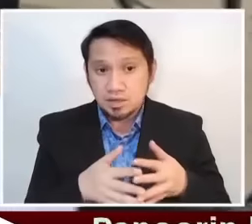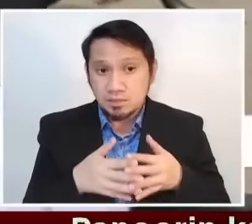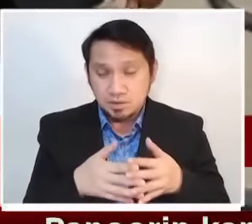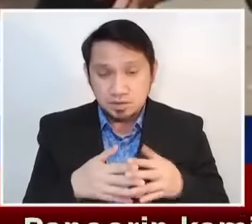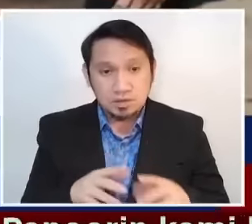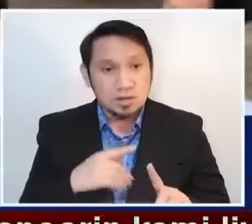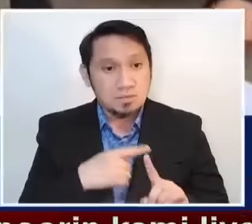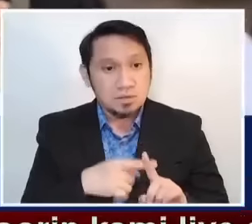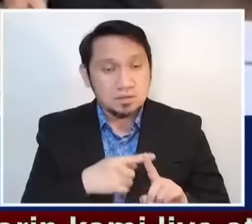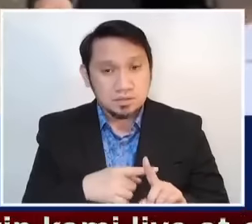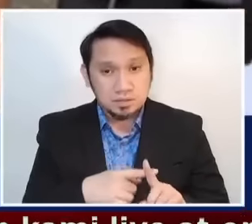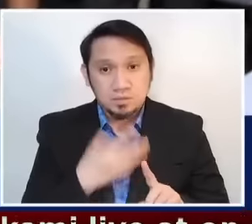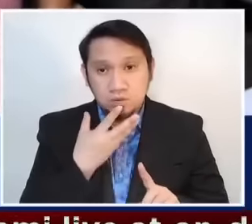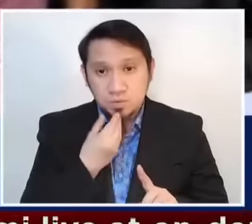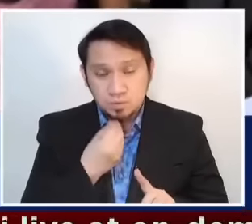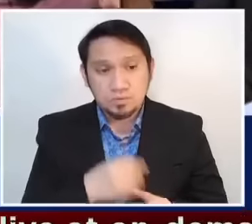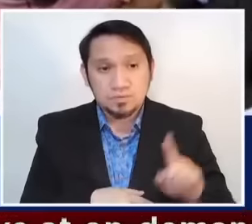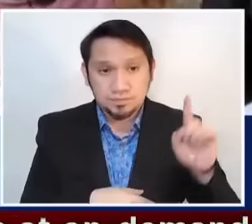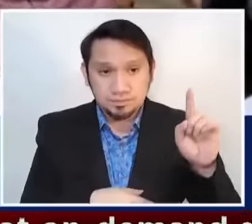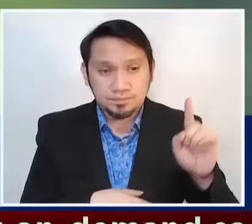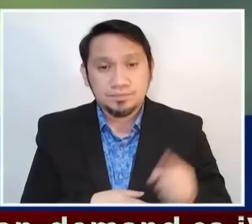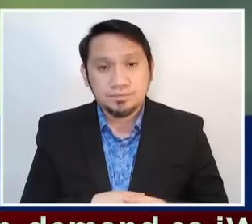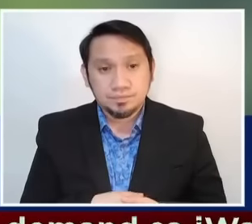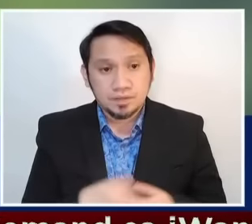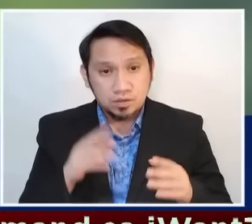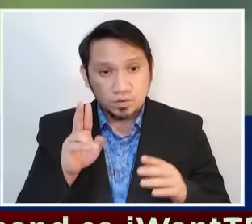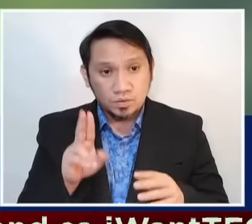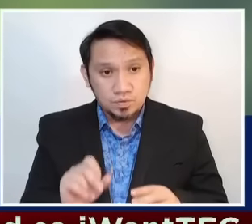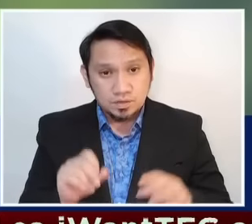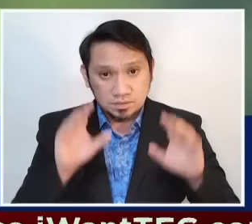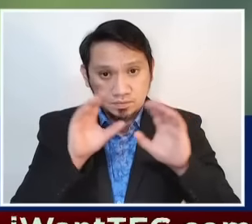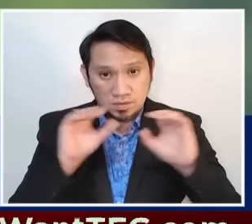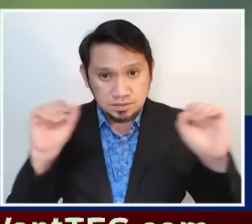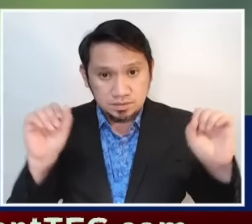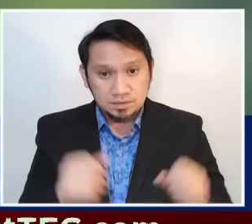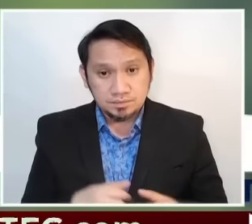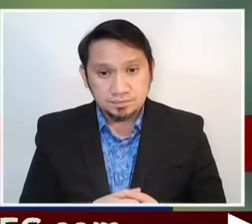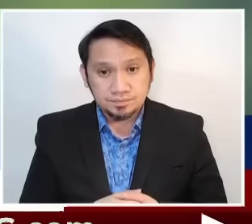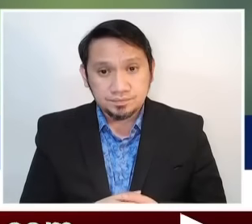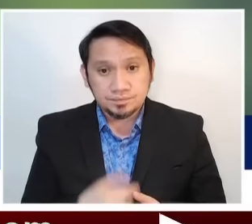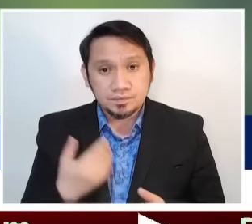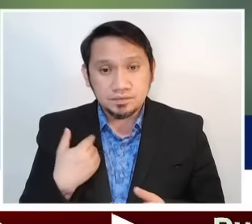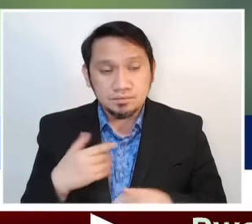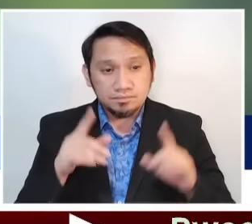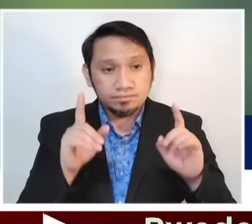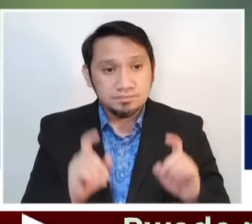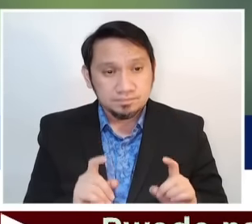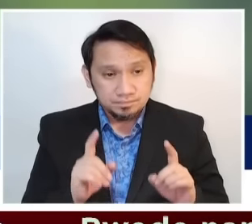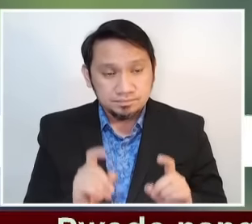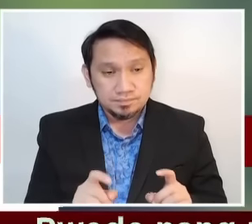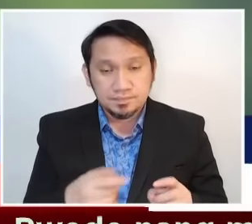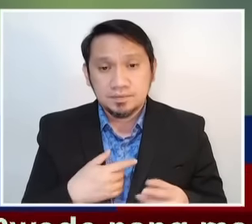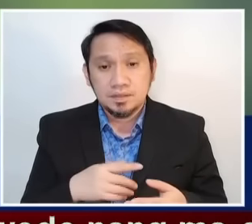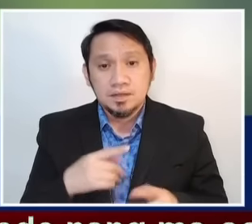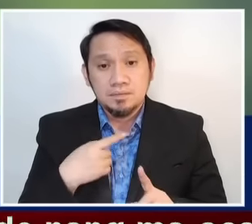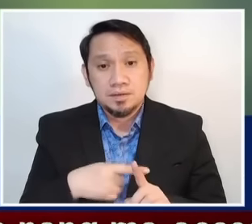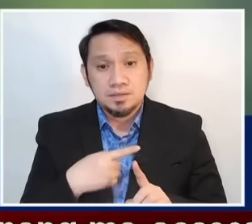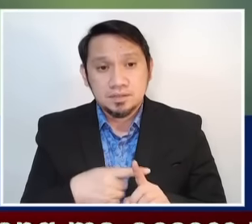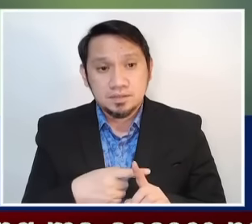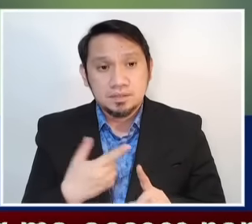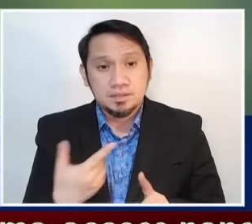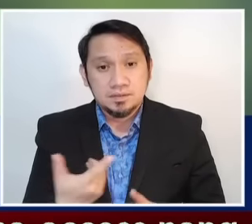sa COVID-19 si US President Joe Biden. Hey folks, guess you heard this morning I tested positive for COVID. But I've been double